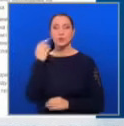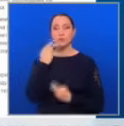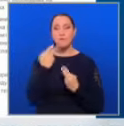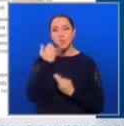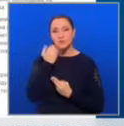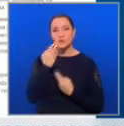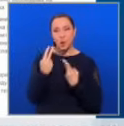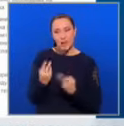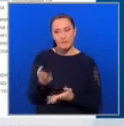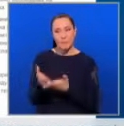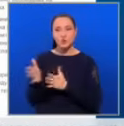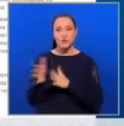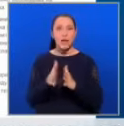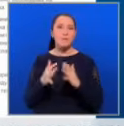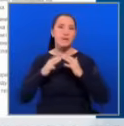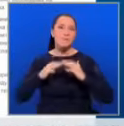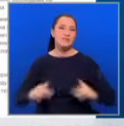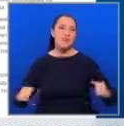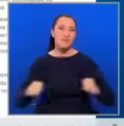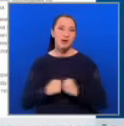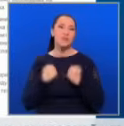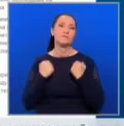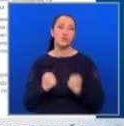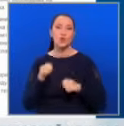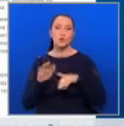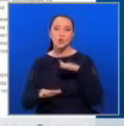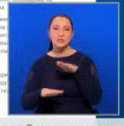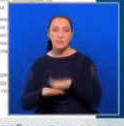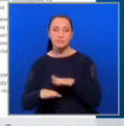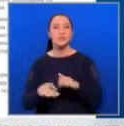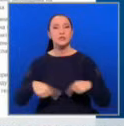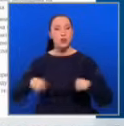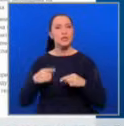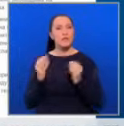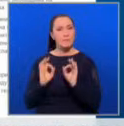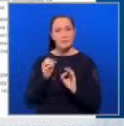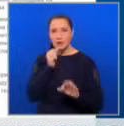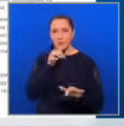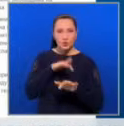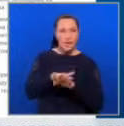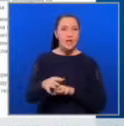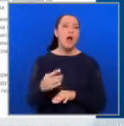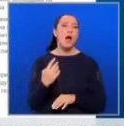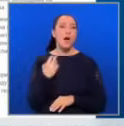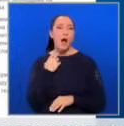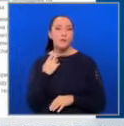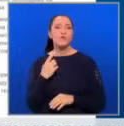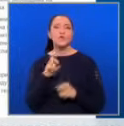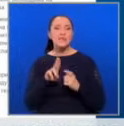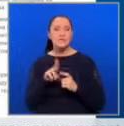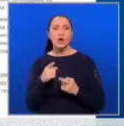оказване на помощ на населението при бедствие аварии включително в труднодостъпни зони и дава пример с наводненията в карлово и царево когато